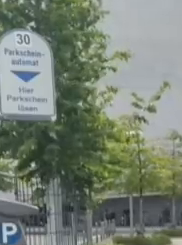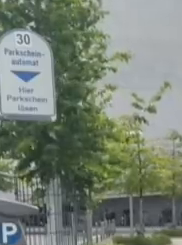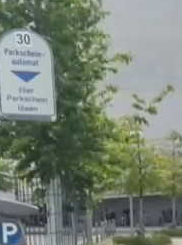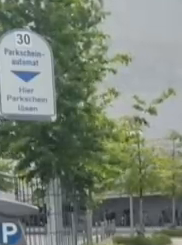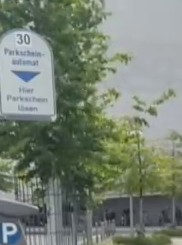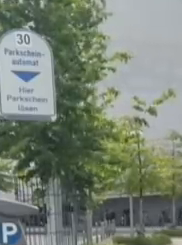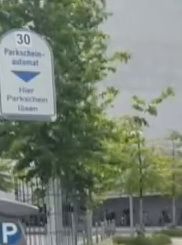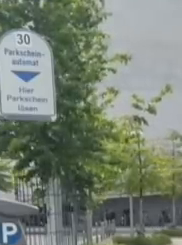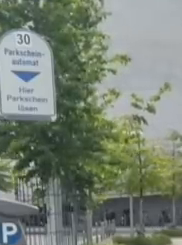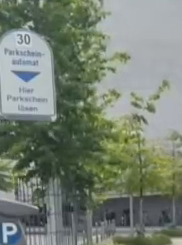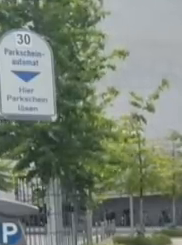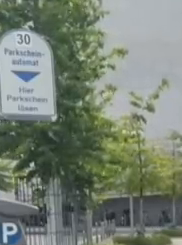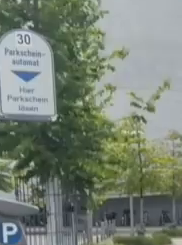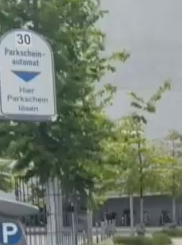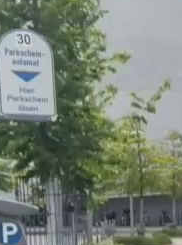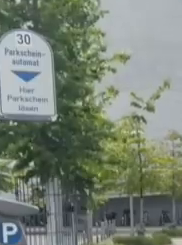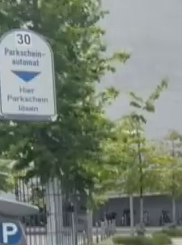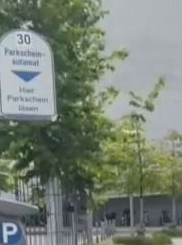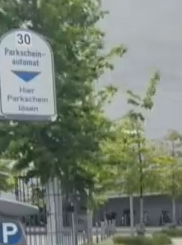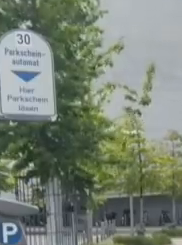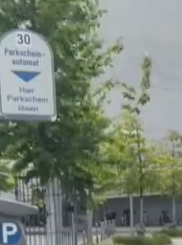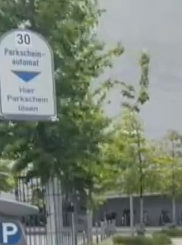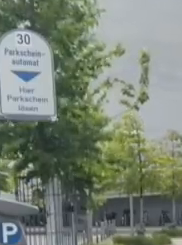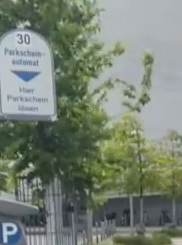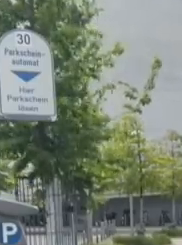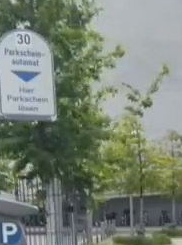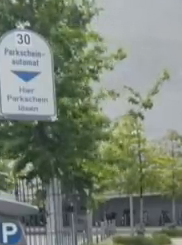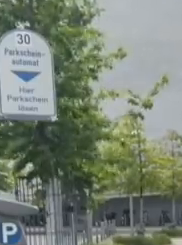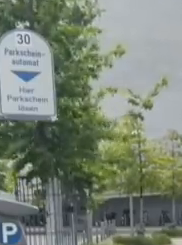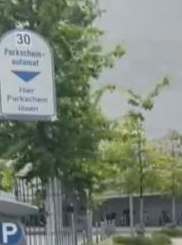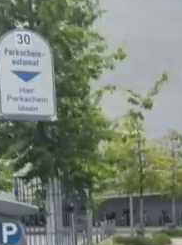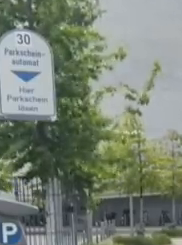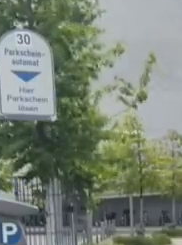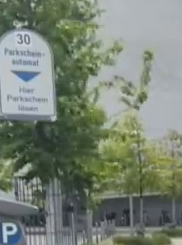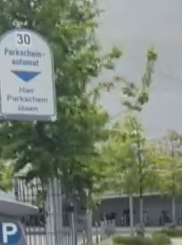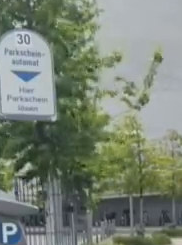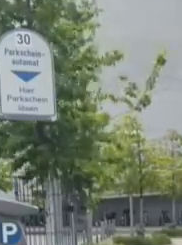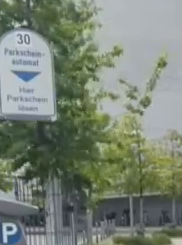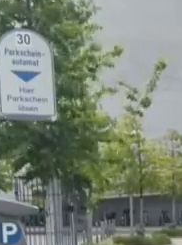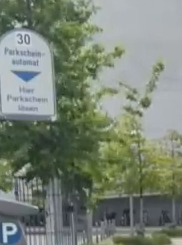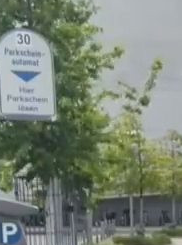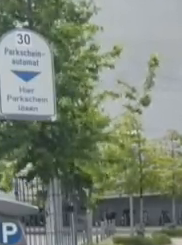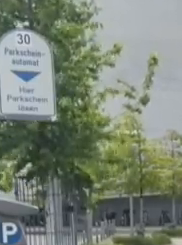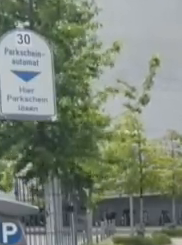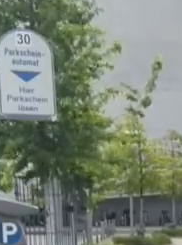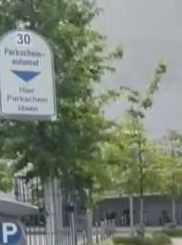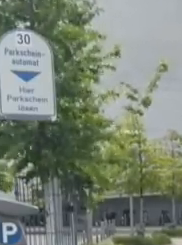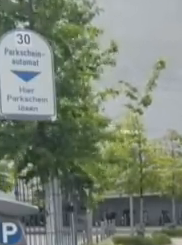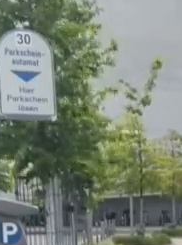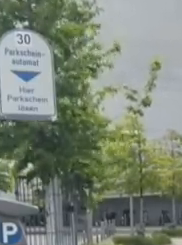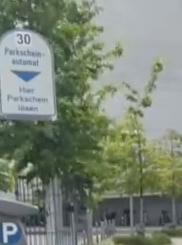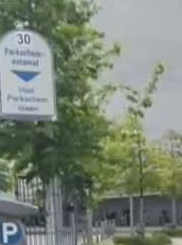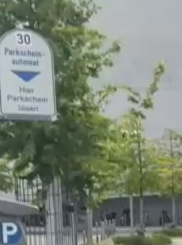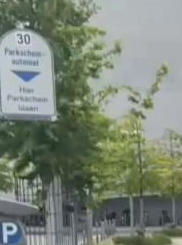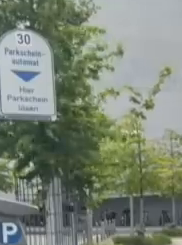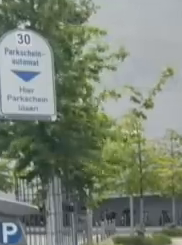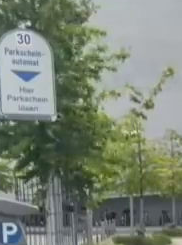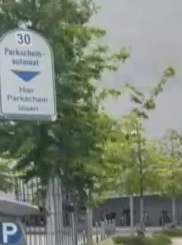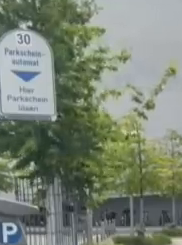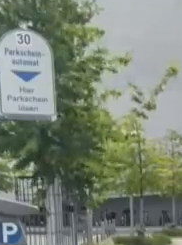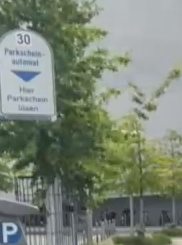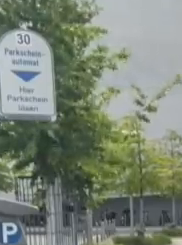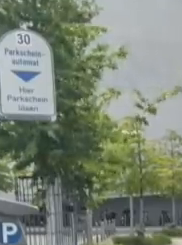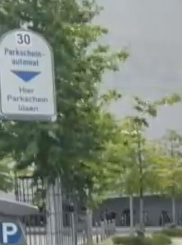Guten Tag vom Platz vor der Bundespressekonferenz. Ron Savelberg war heute hier, der Niederländer, der schon im Frühjahr